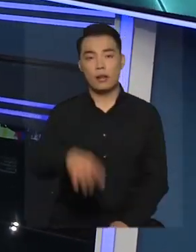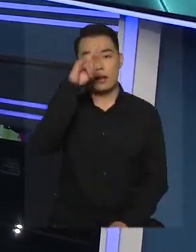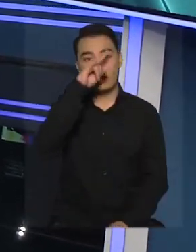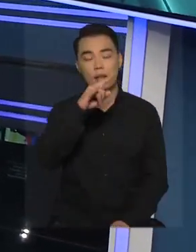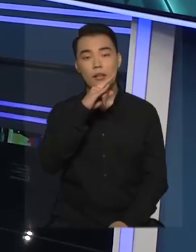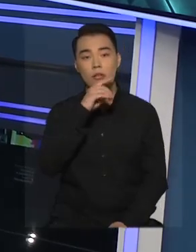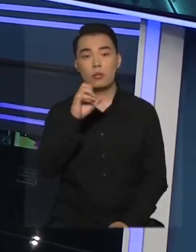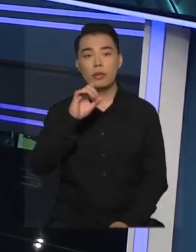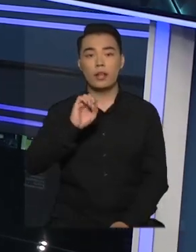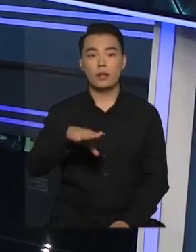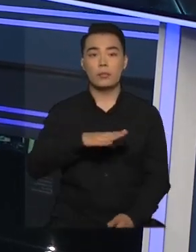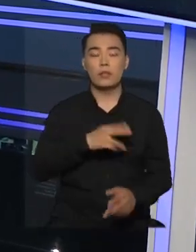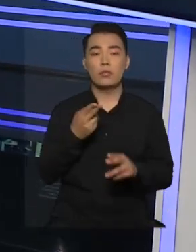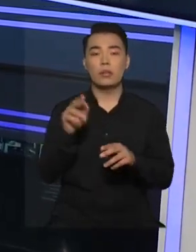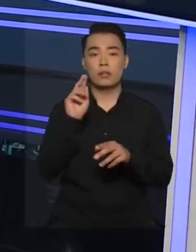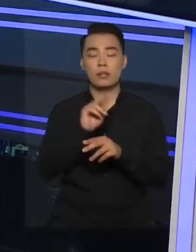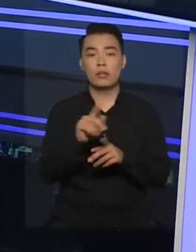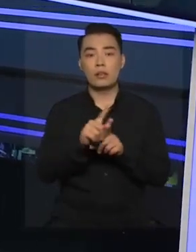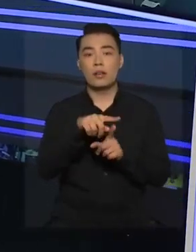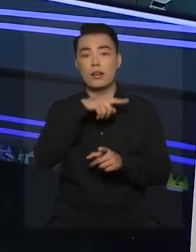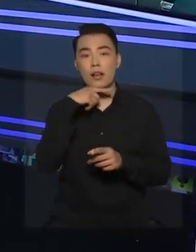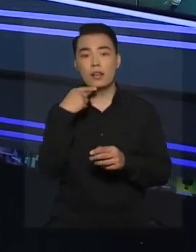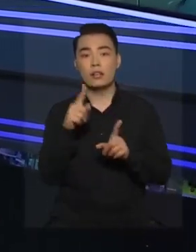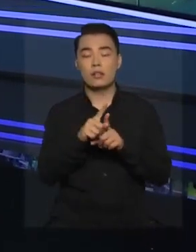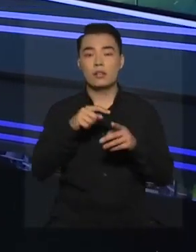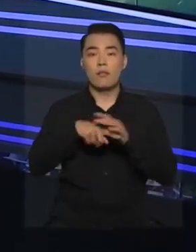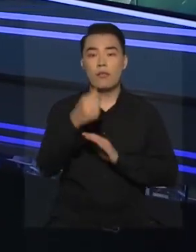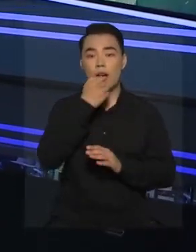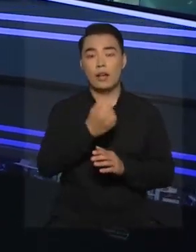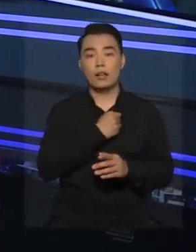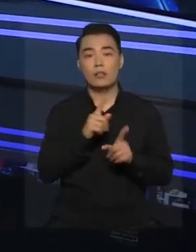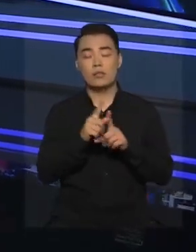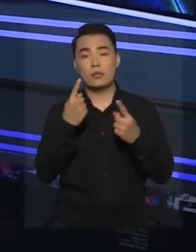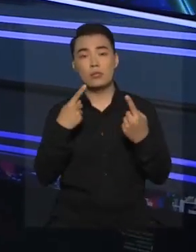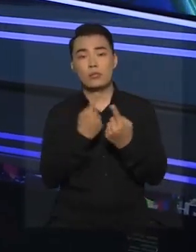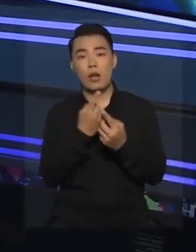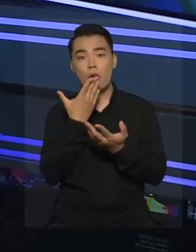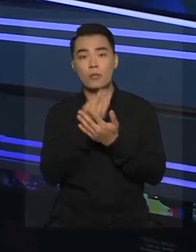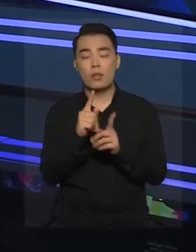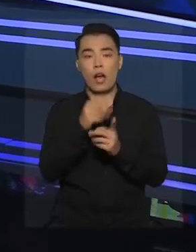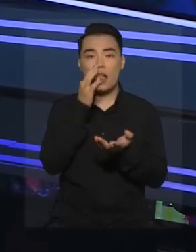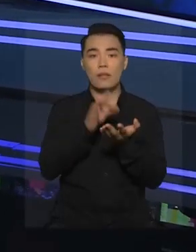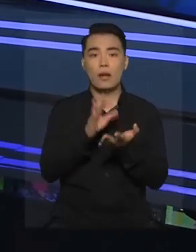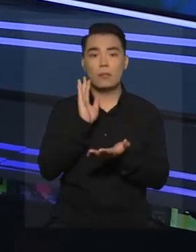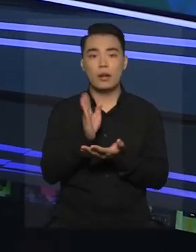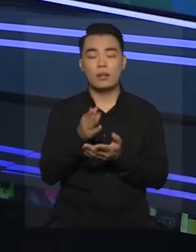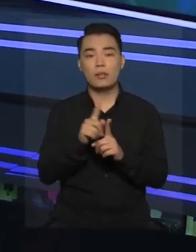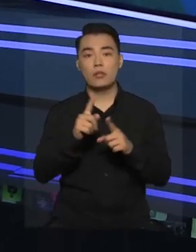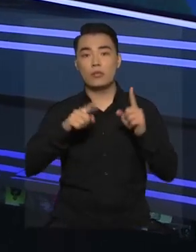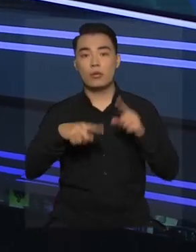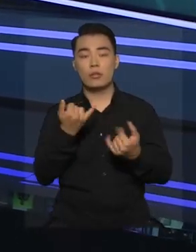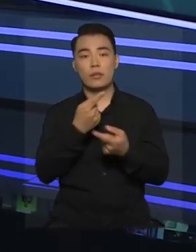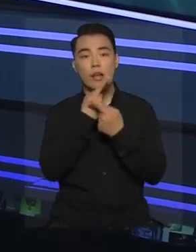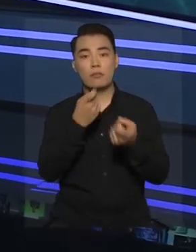Казахстанскому студенту, вступившему в российскую частную военную структуру, грозит уголовная ответственность на родине. Об этом